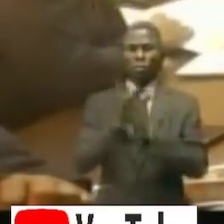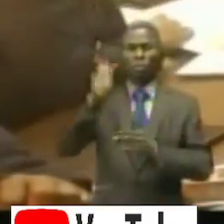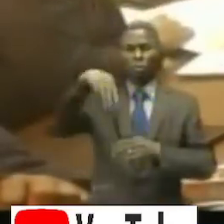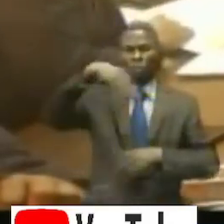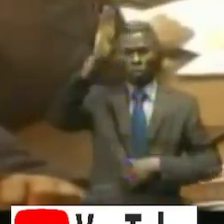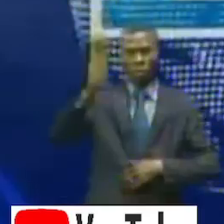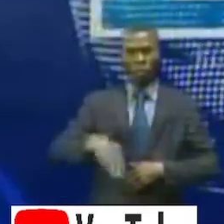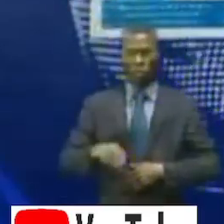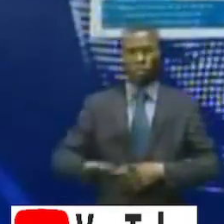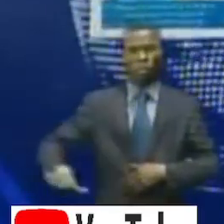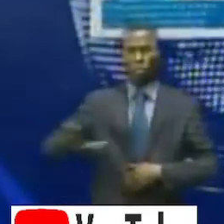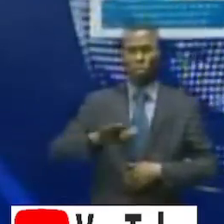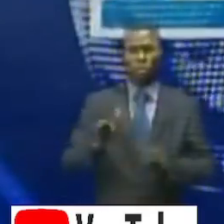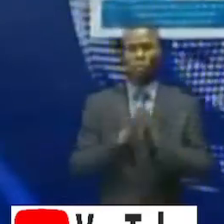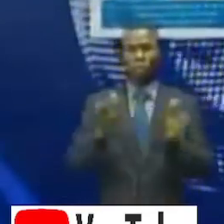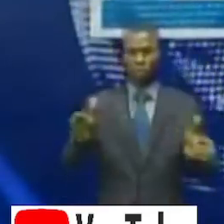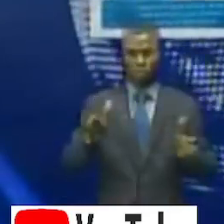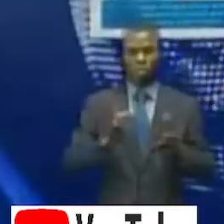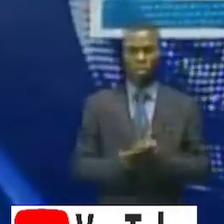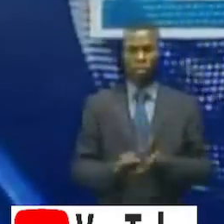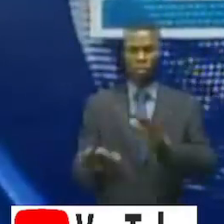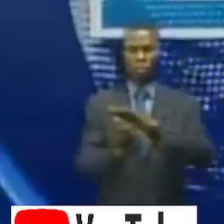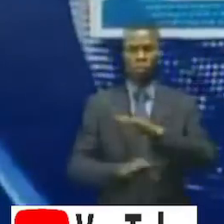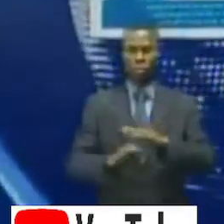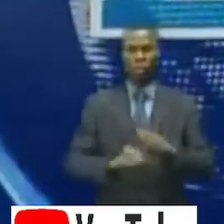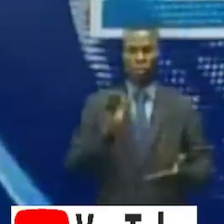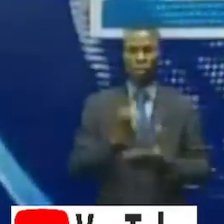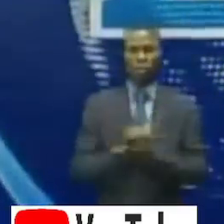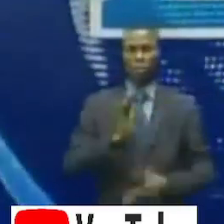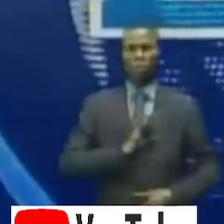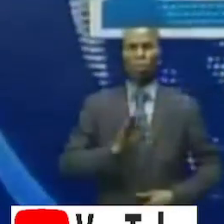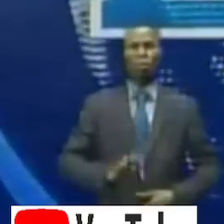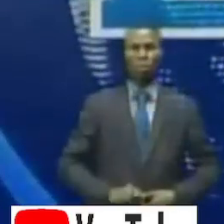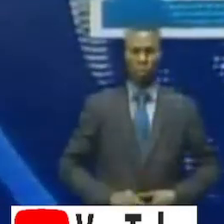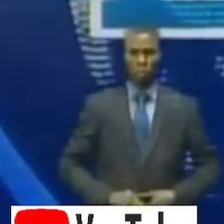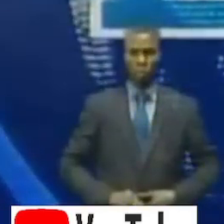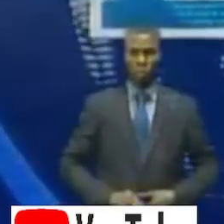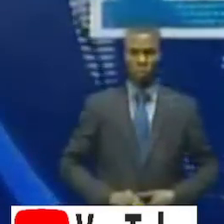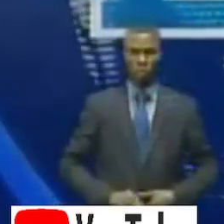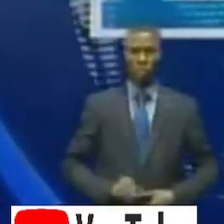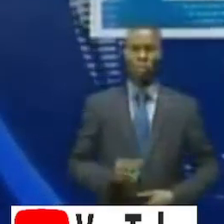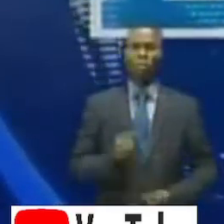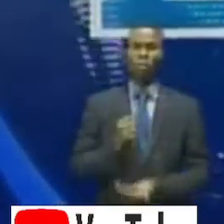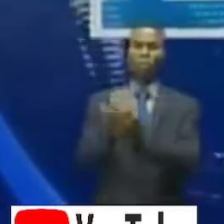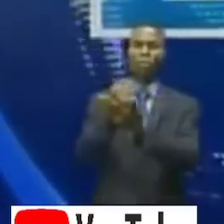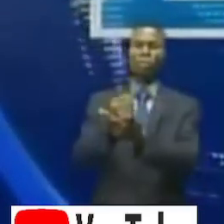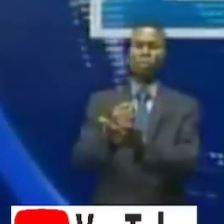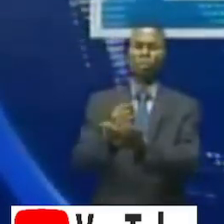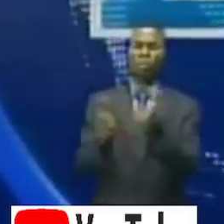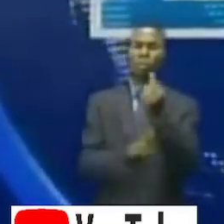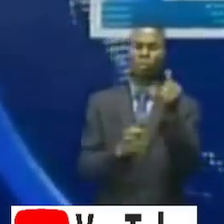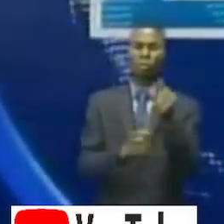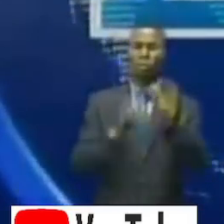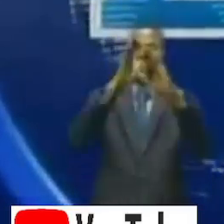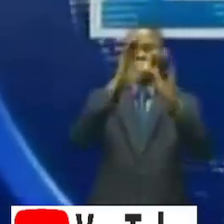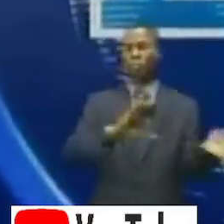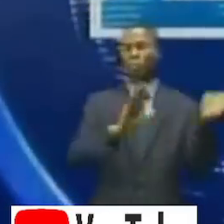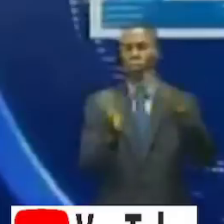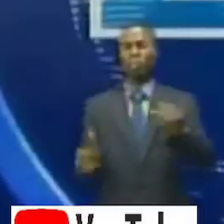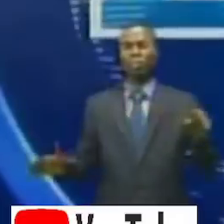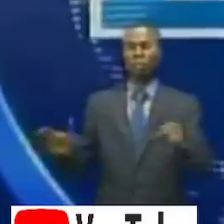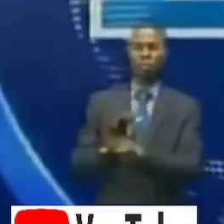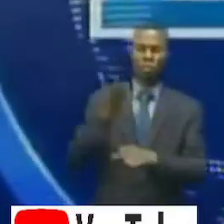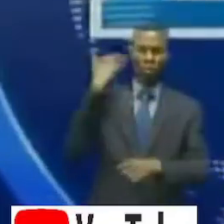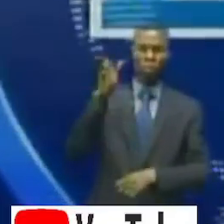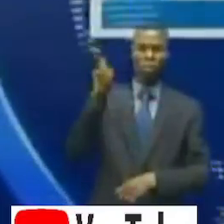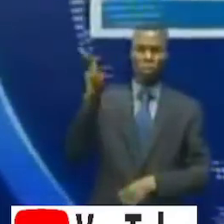territoire national. La fondation Denise Nyakiro-Tshisekedi va à la rescousse des sinistrés victimes des inondations de